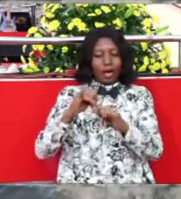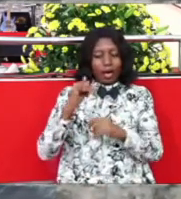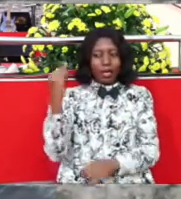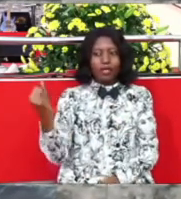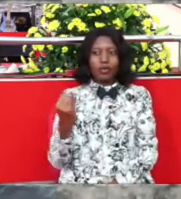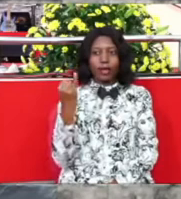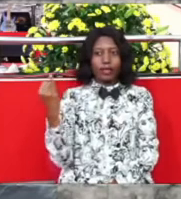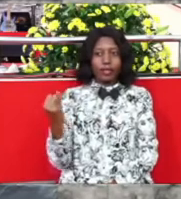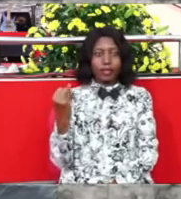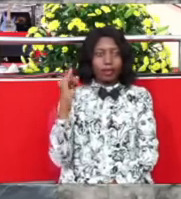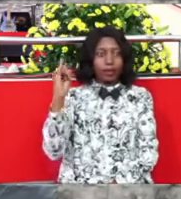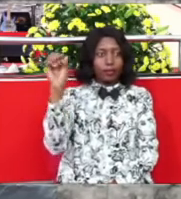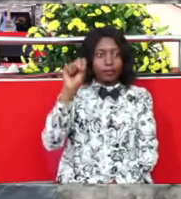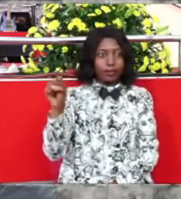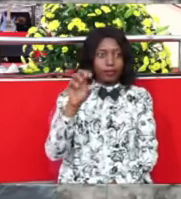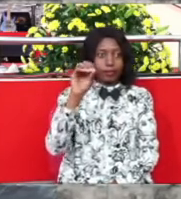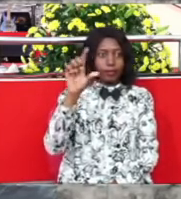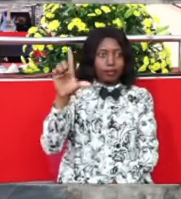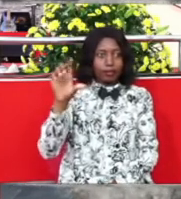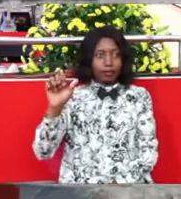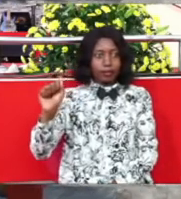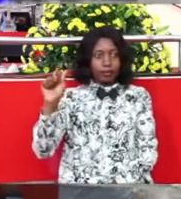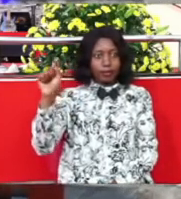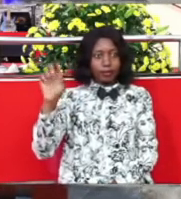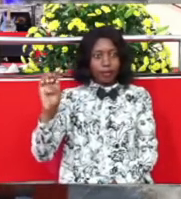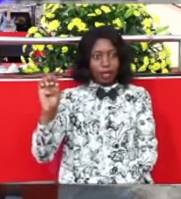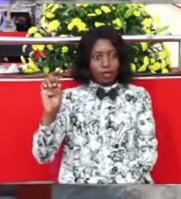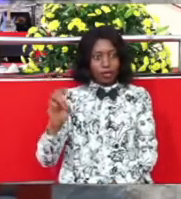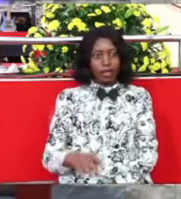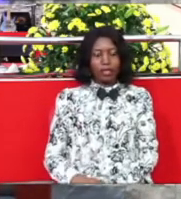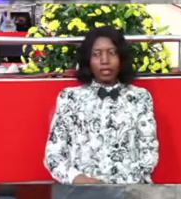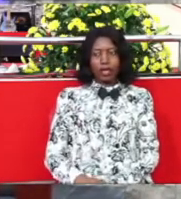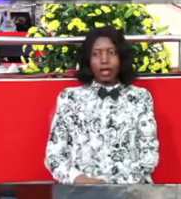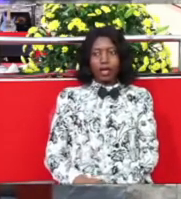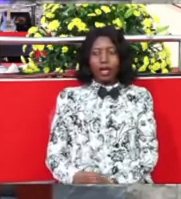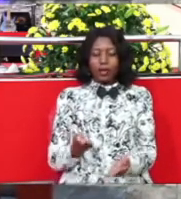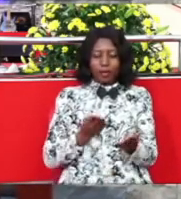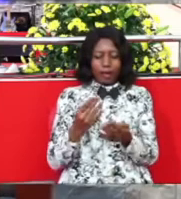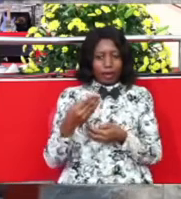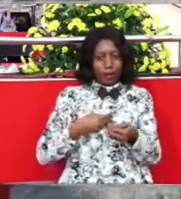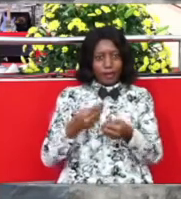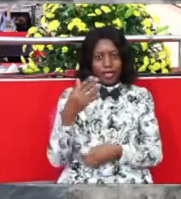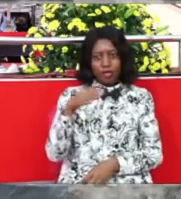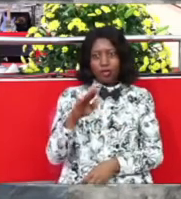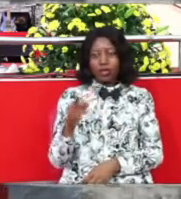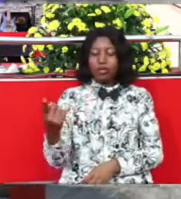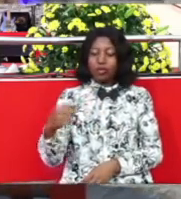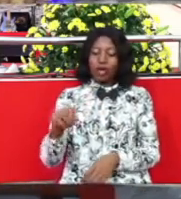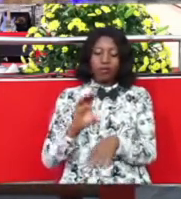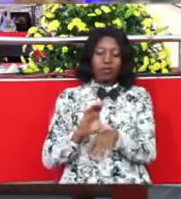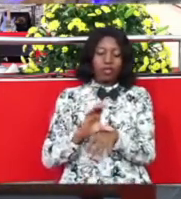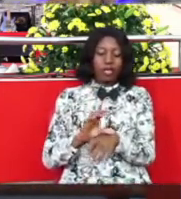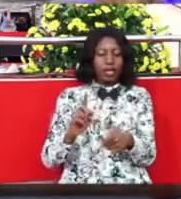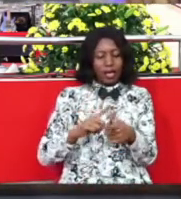mbali. My business is just to come to church and disappear. Shughuli zangu ni kuja kanisa na kuondoka. And so people